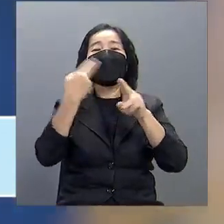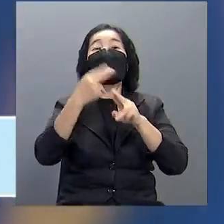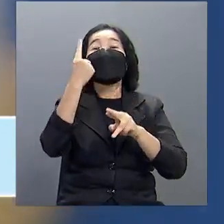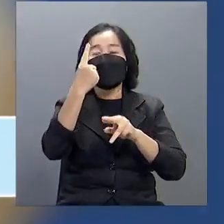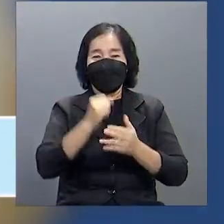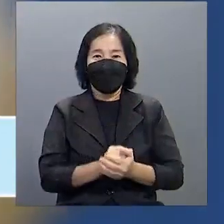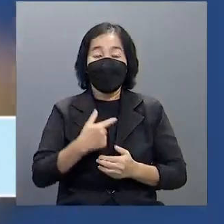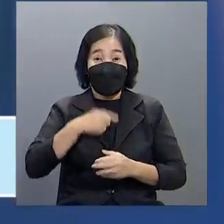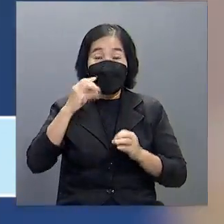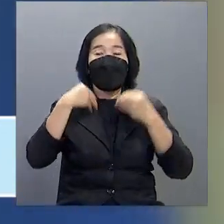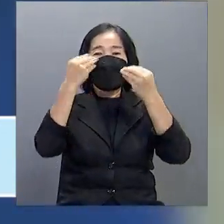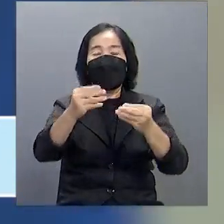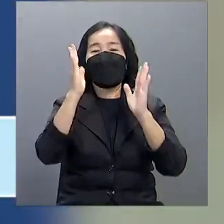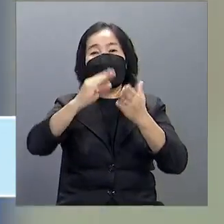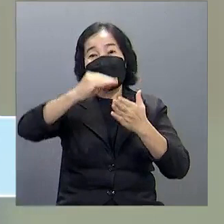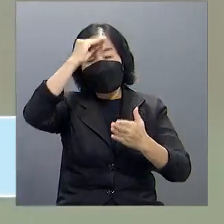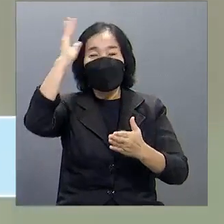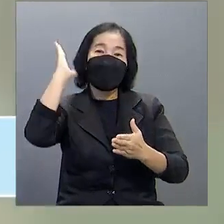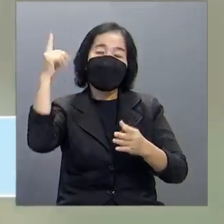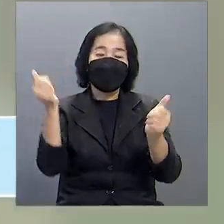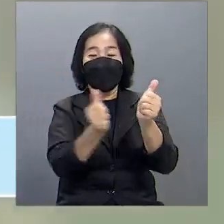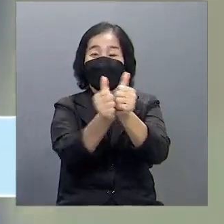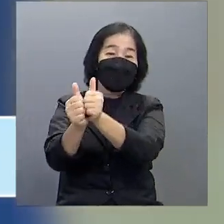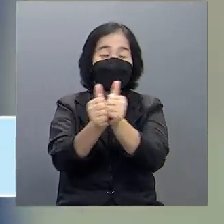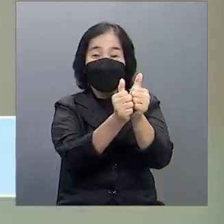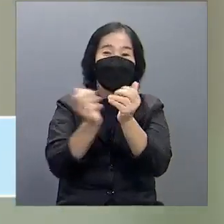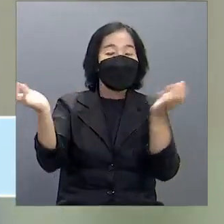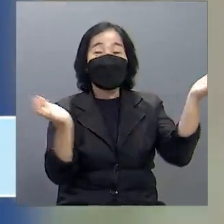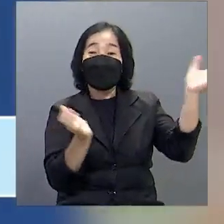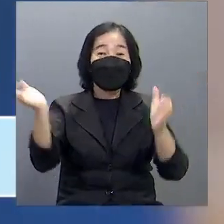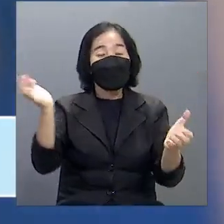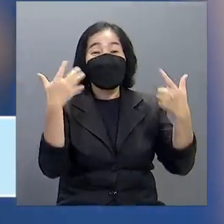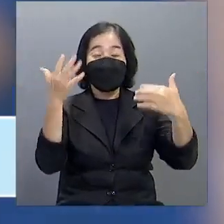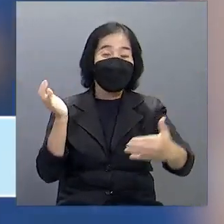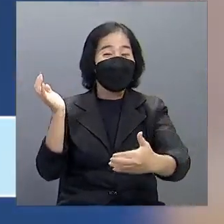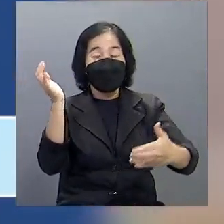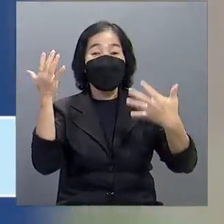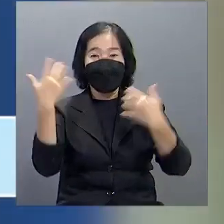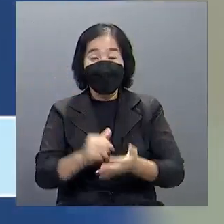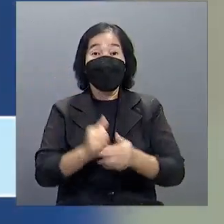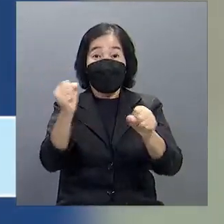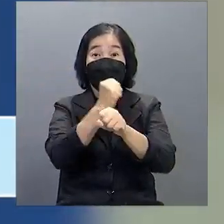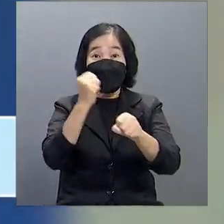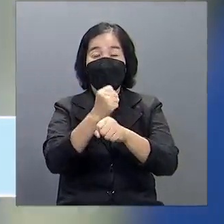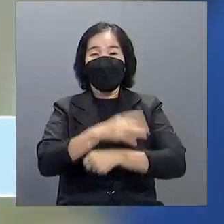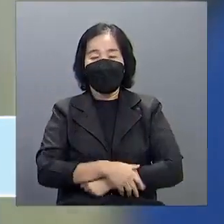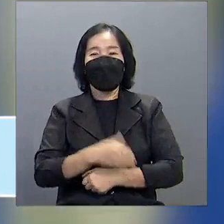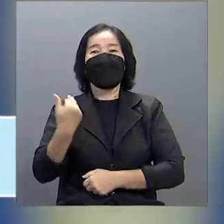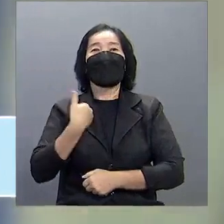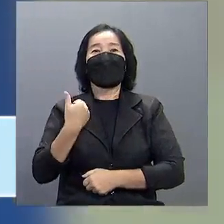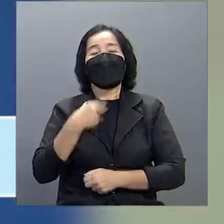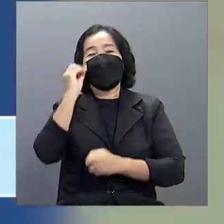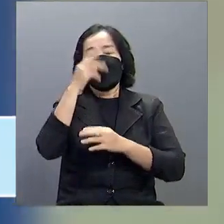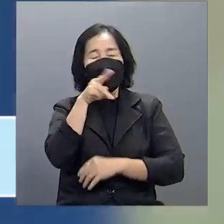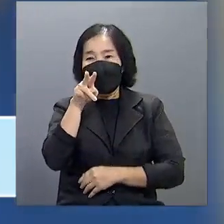จับคู่ชายหญิงฝึกซ้อมเต้นลีลาดไงหลังจากจับคู่เสร็จเนี่ยก็ให้นักเรียนได้ฝึกซ้อมครับจนได้เห็นครับครูหนึ่งได้เห็นนักเรียนคู่หนึ่ง